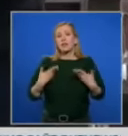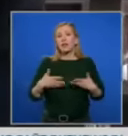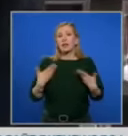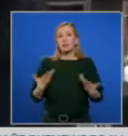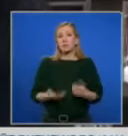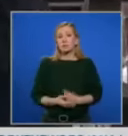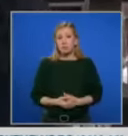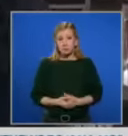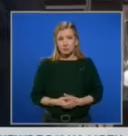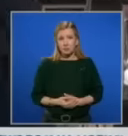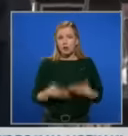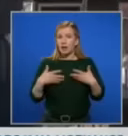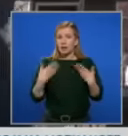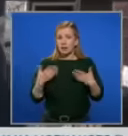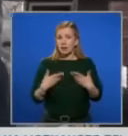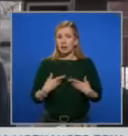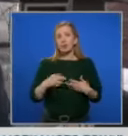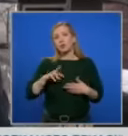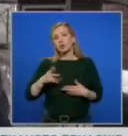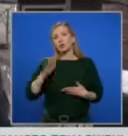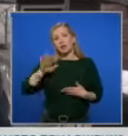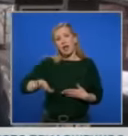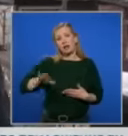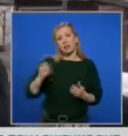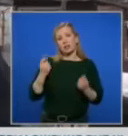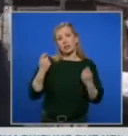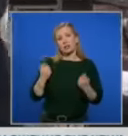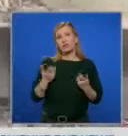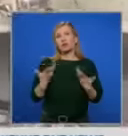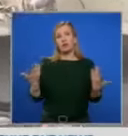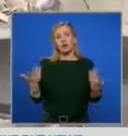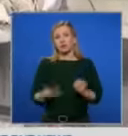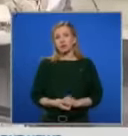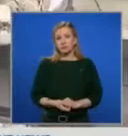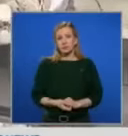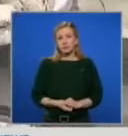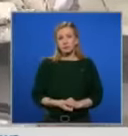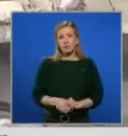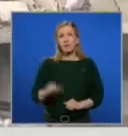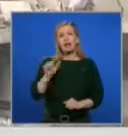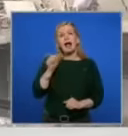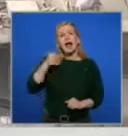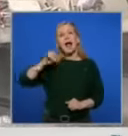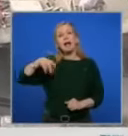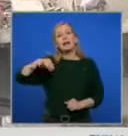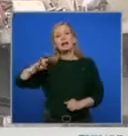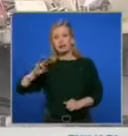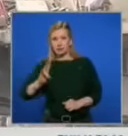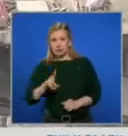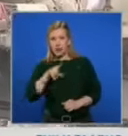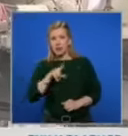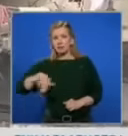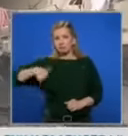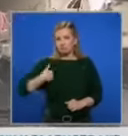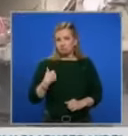Да се радвам на останалите. Това е. Айлин и съпругът ѝ, който е турски гражданин,